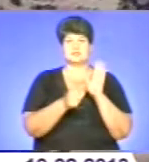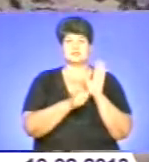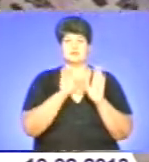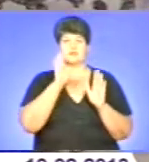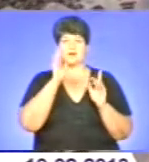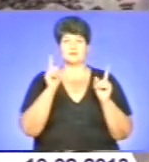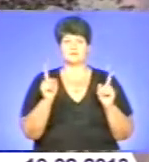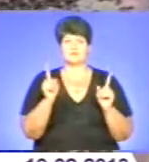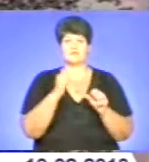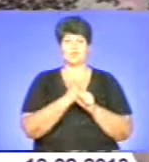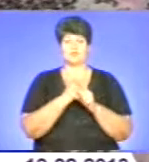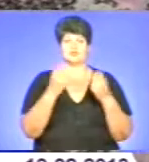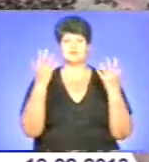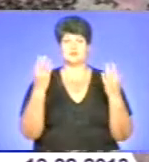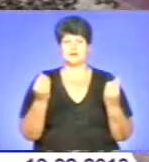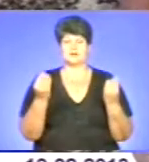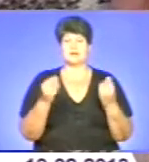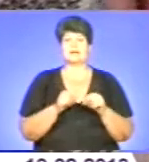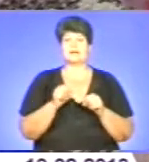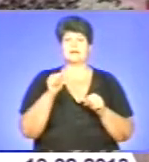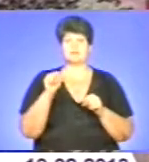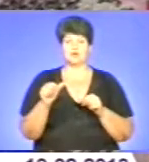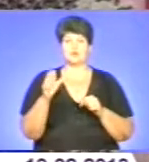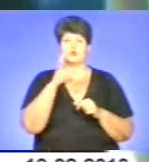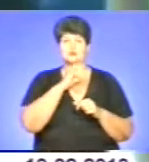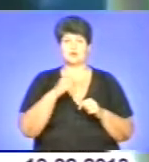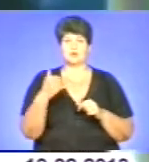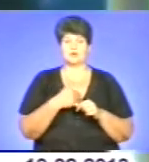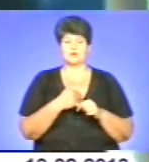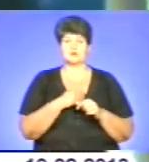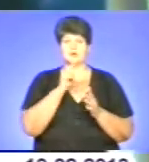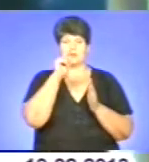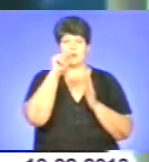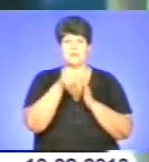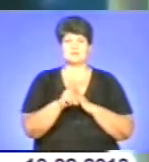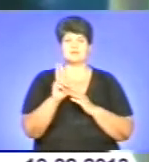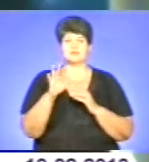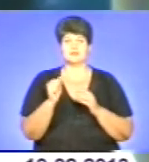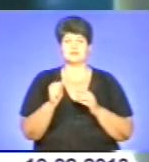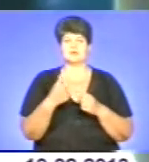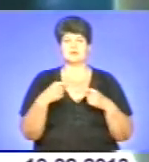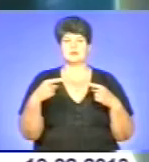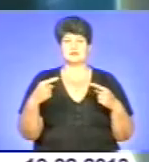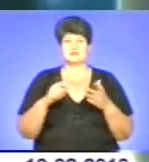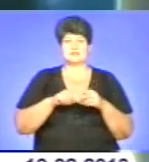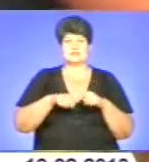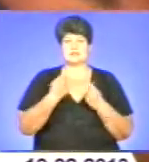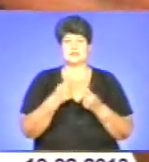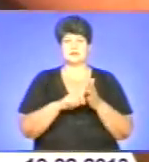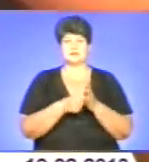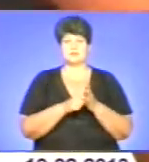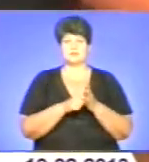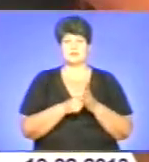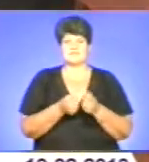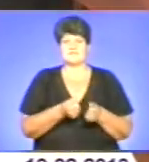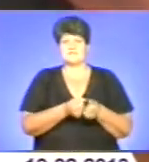і в робочі дні окрім того злодій може потрапити до квартири різними способами зламати замок підібрати ключ виважити